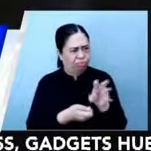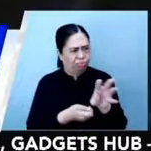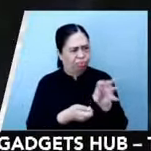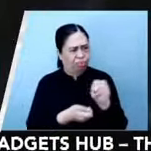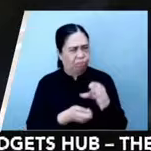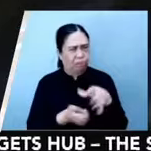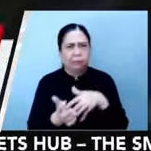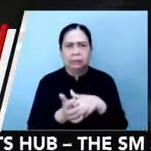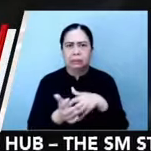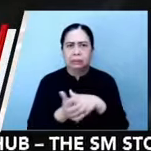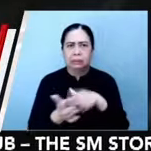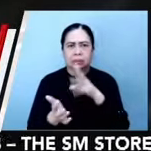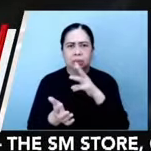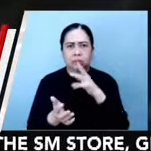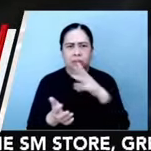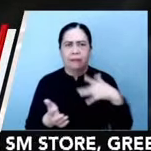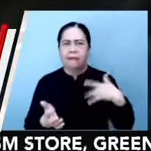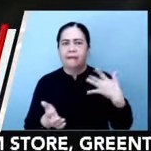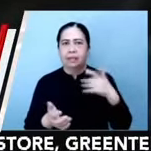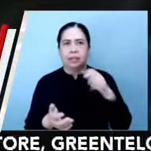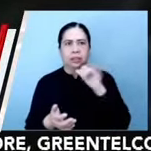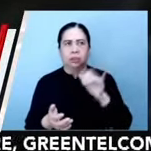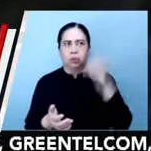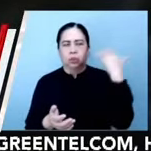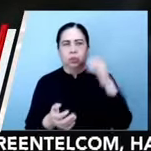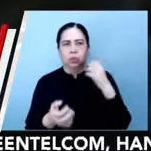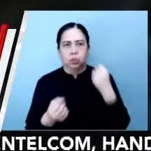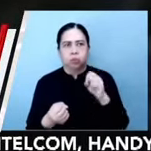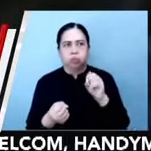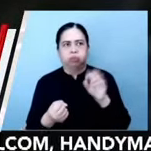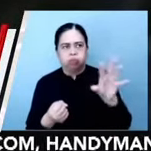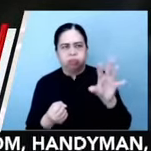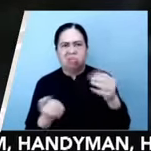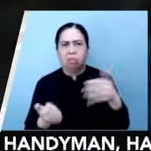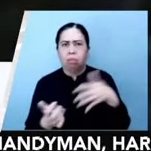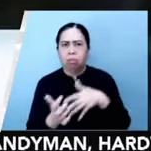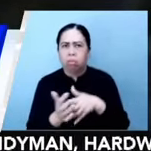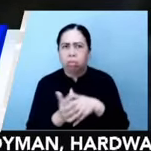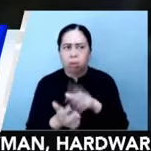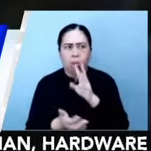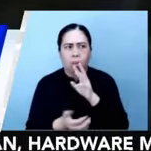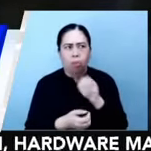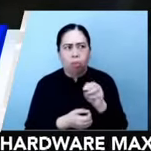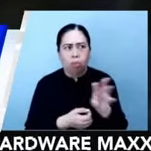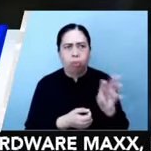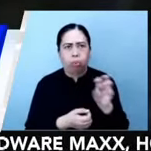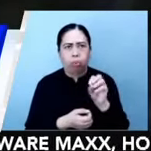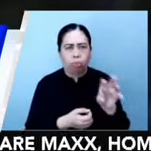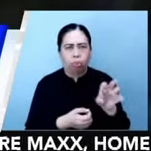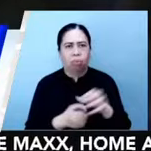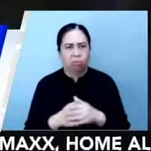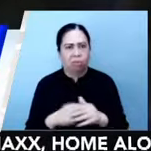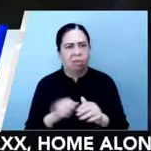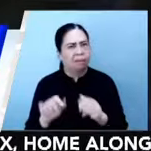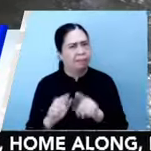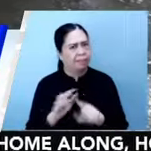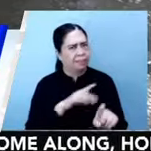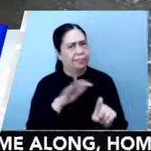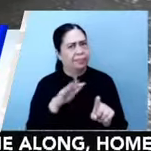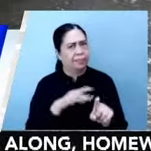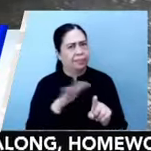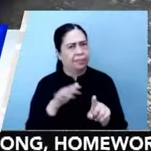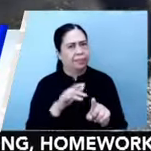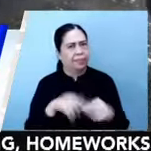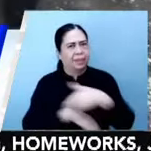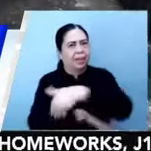Nararamdaman po namin na humihina rin po yung supply po ng tubig. Yun po yung inoobserba namin pagkada gabi. Pagka ganun